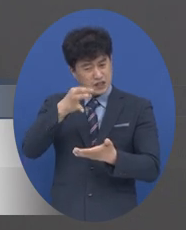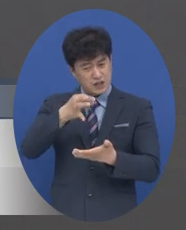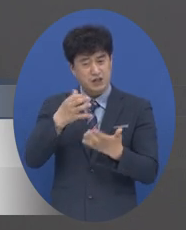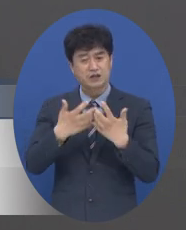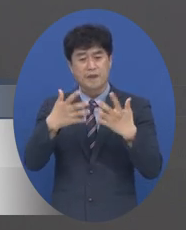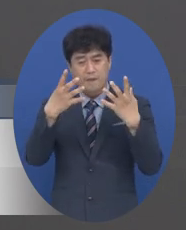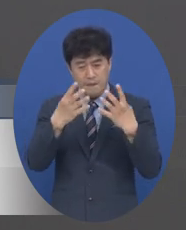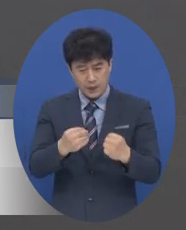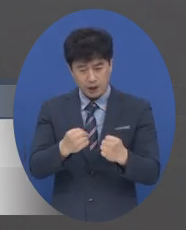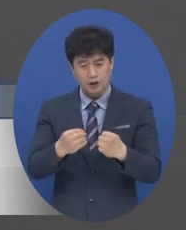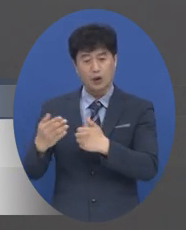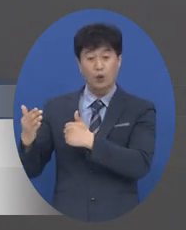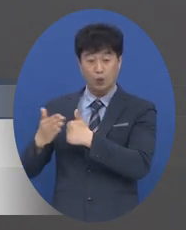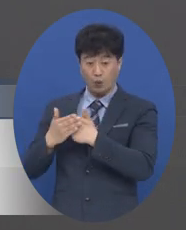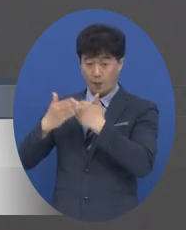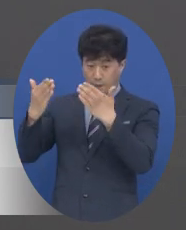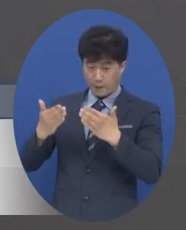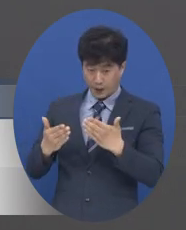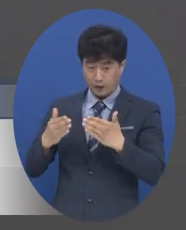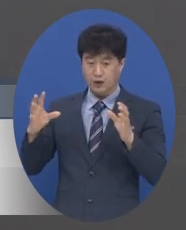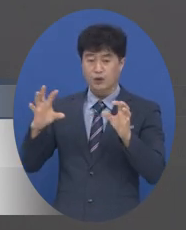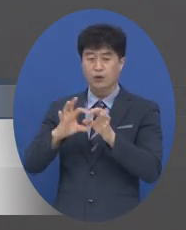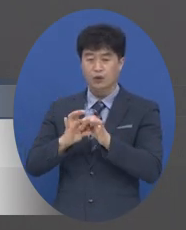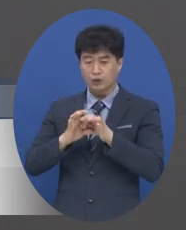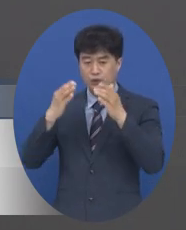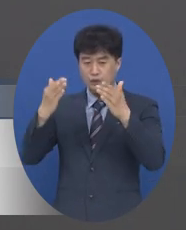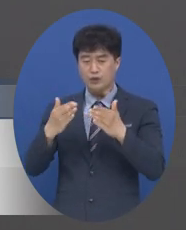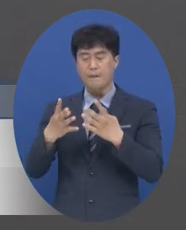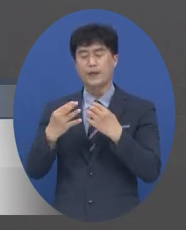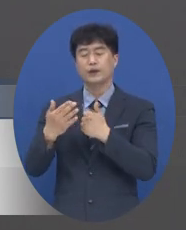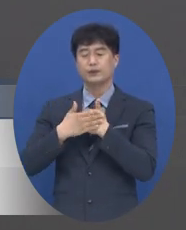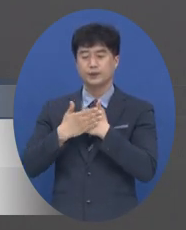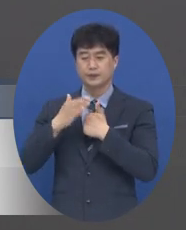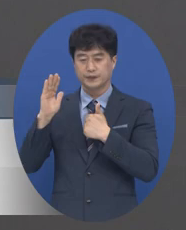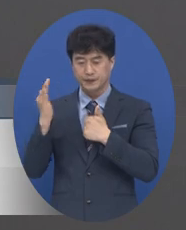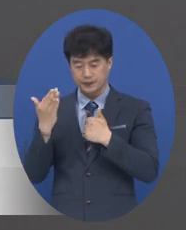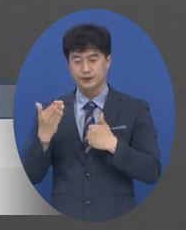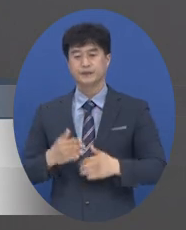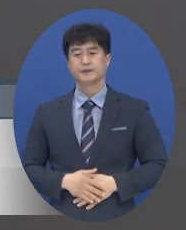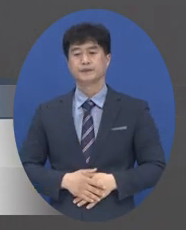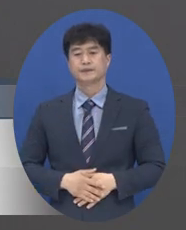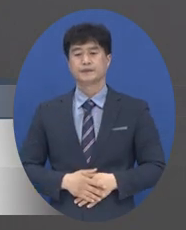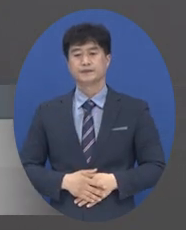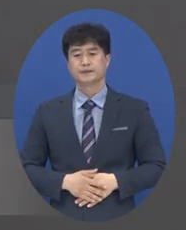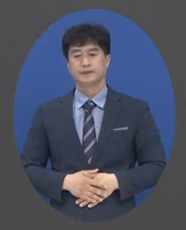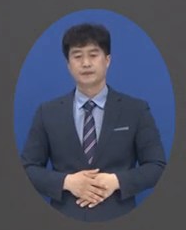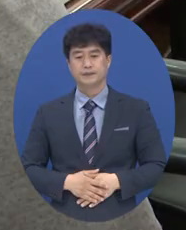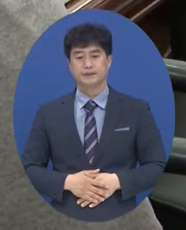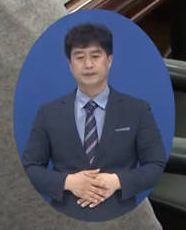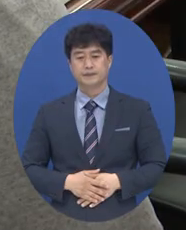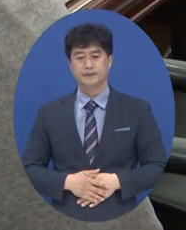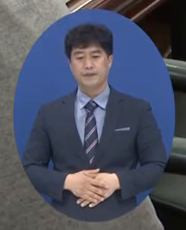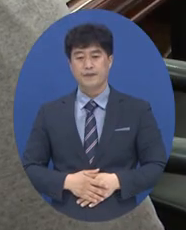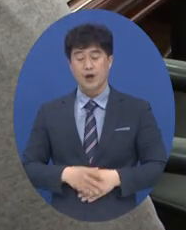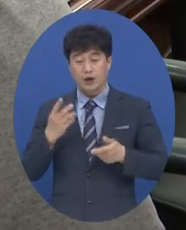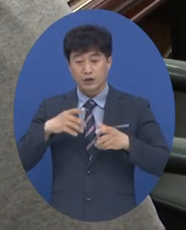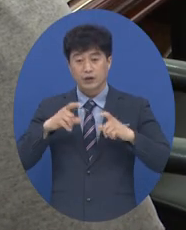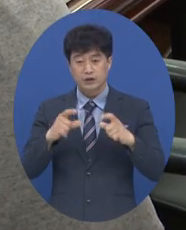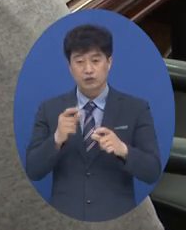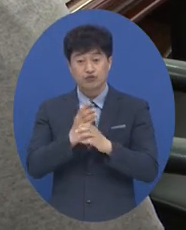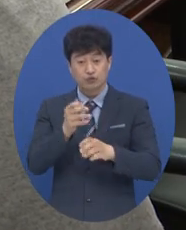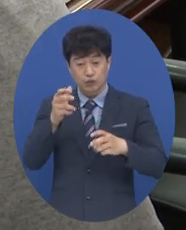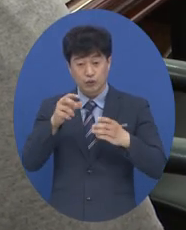고가의 장비들이 많은데 지원을 받을 수 있도록 연계해주는 게 이제 많이 도움이 된것 같습니다. 경기